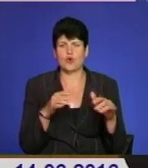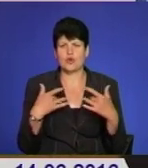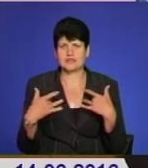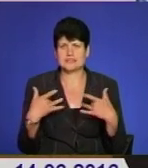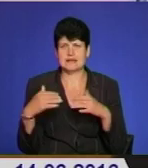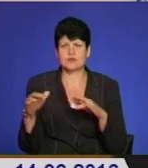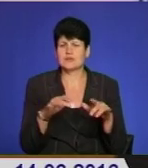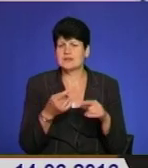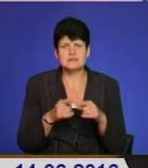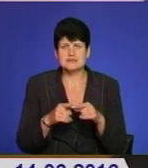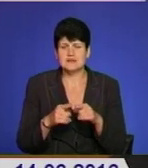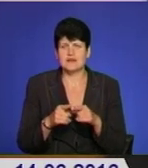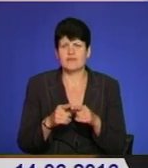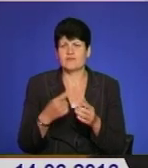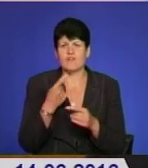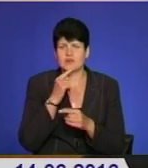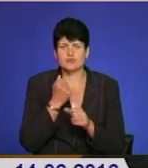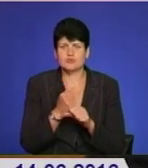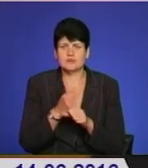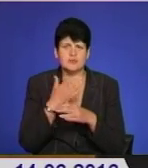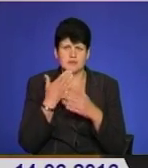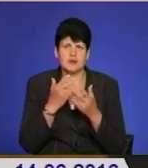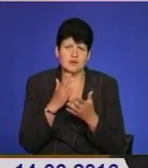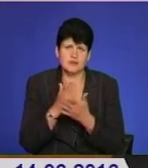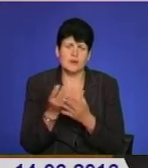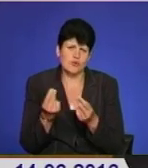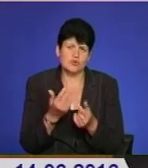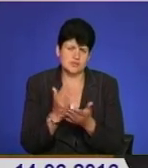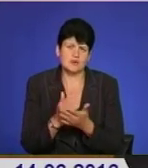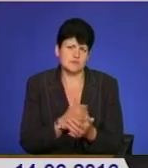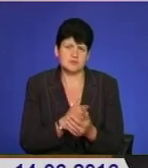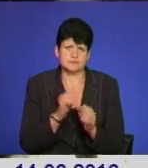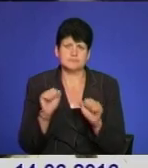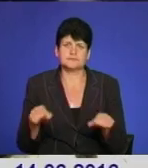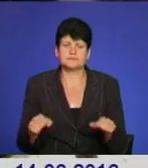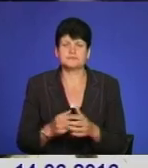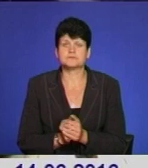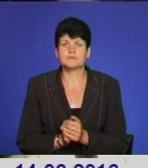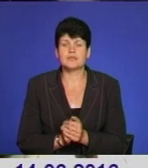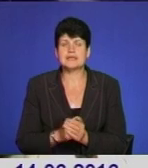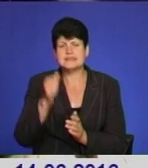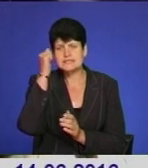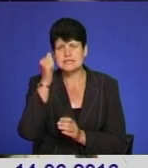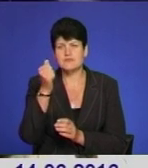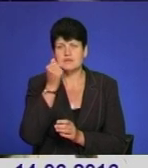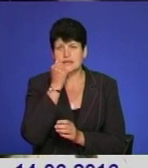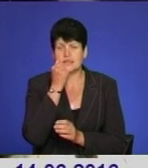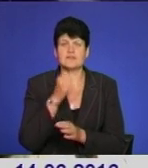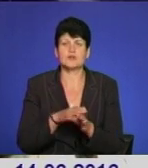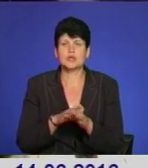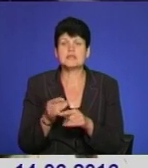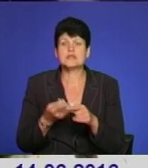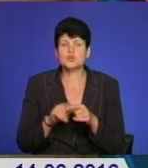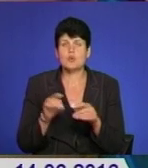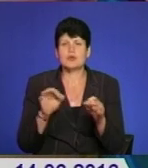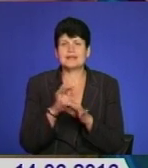вже не важко зробити, були б гроші і було б бажання. І ми почнемо з цього. Тож завдяки реалізації цього проєкту